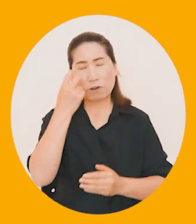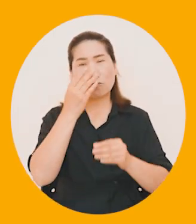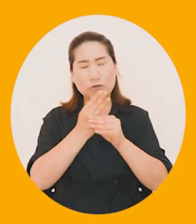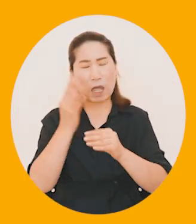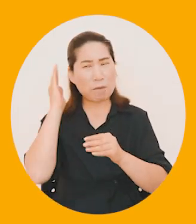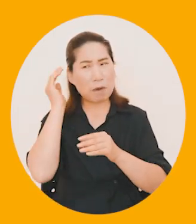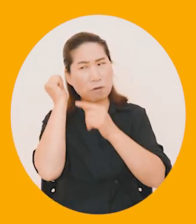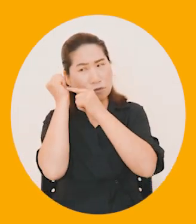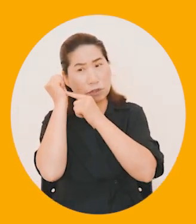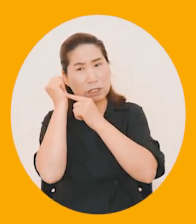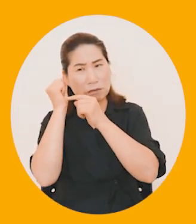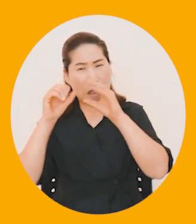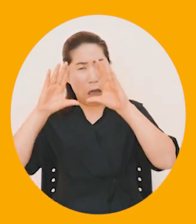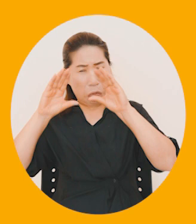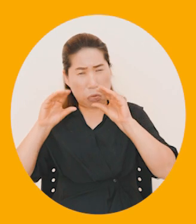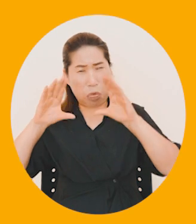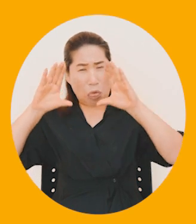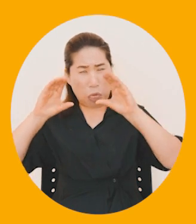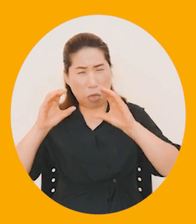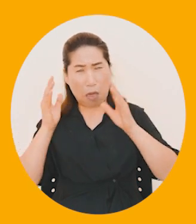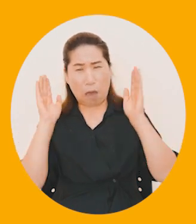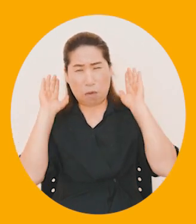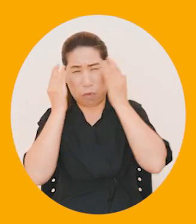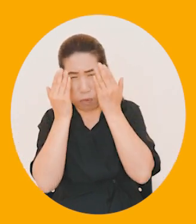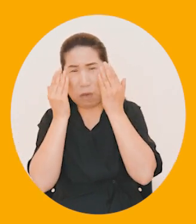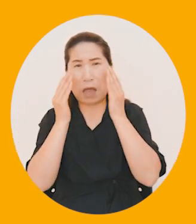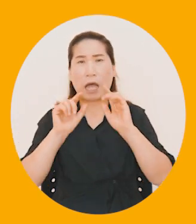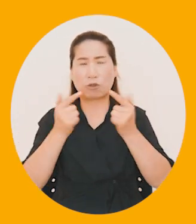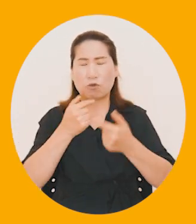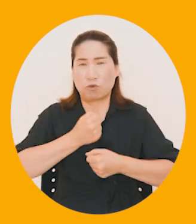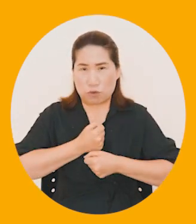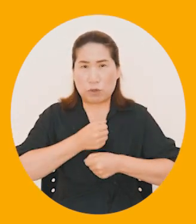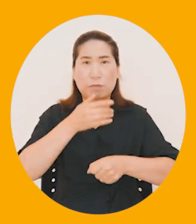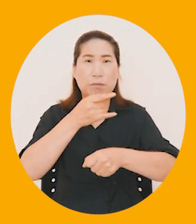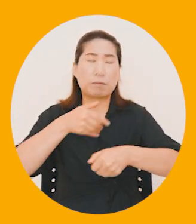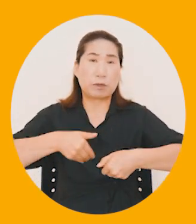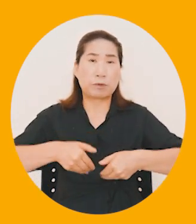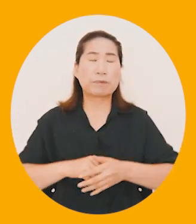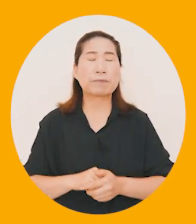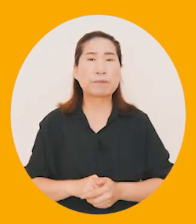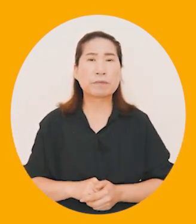아기의 머리가 쿠션이나 이불, 인형 등에 파묻히지 않도록 특히 주의해야 합니다.